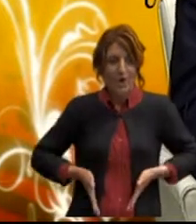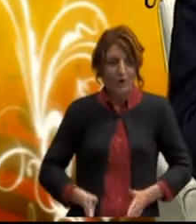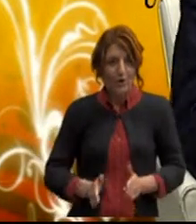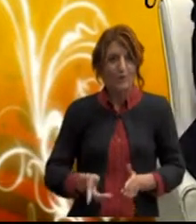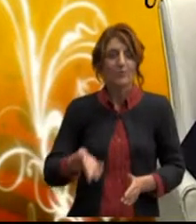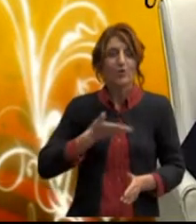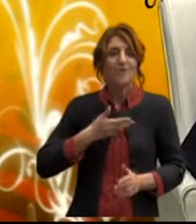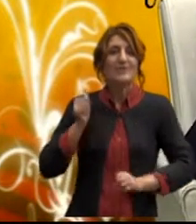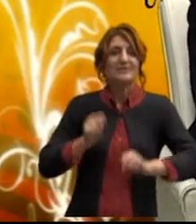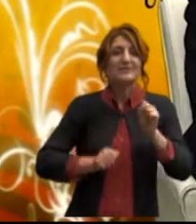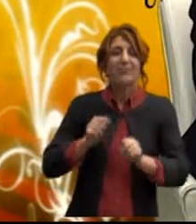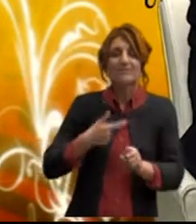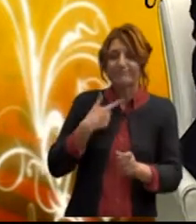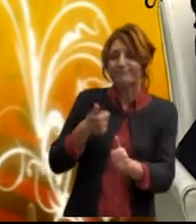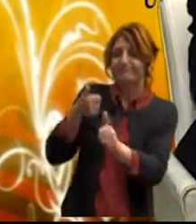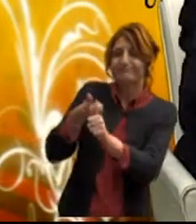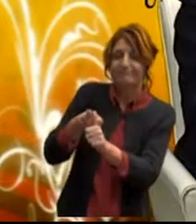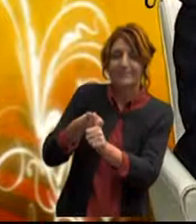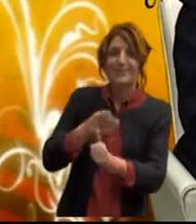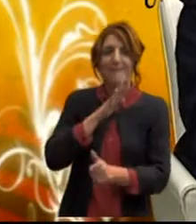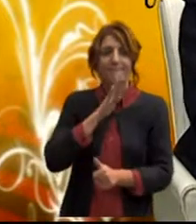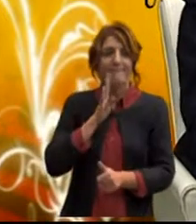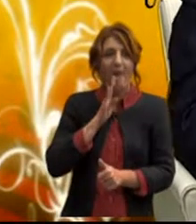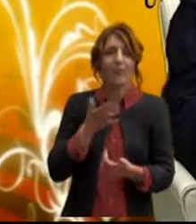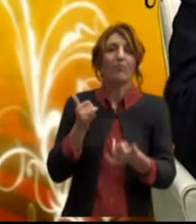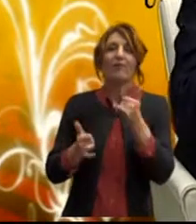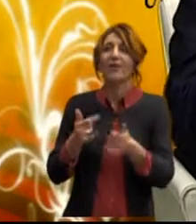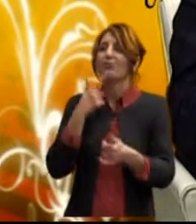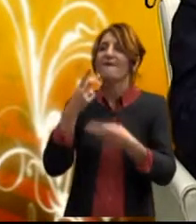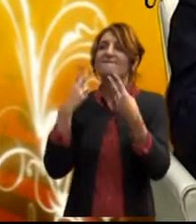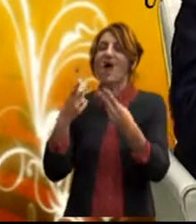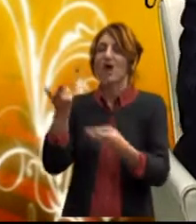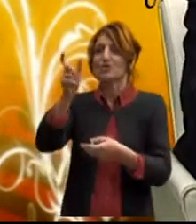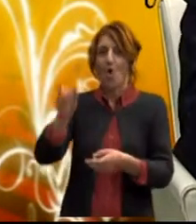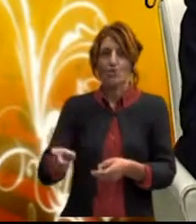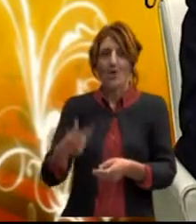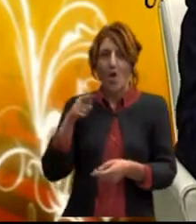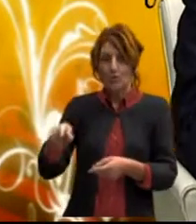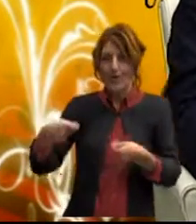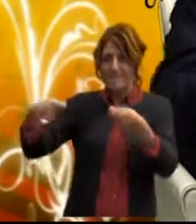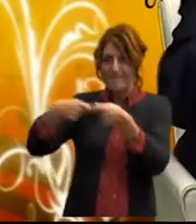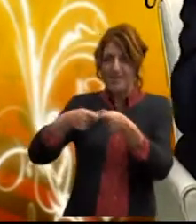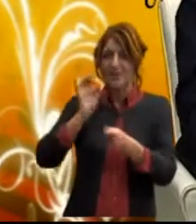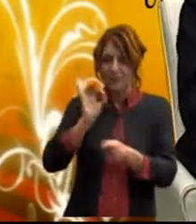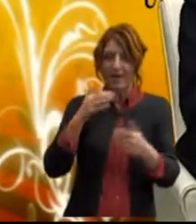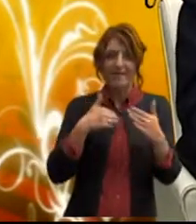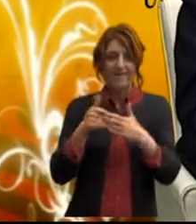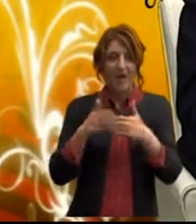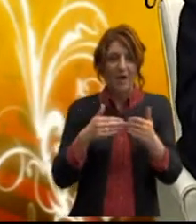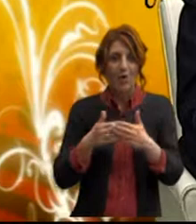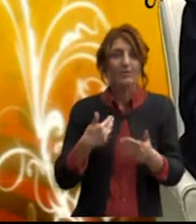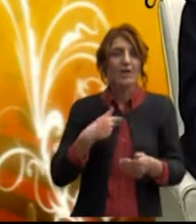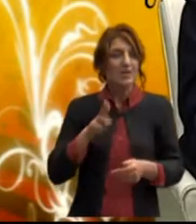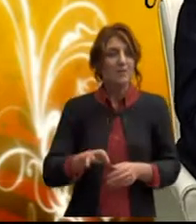sa sposobnošću vezivanja za majku, odnosno za nama važne osobe. I ako su te veze kvalitetne, onda, dakle, mi imamo